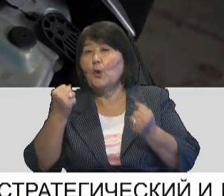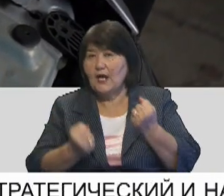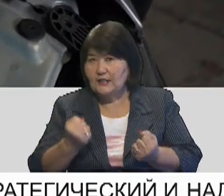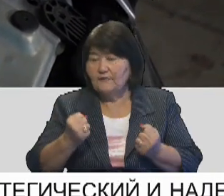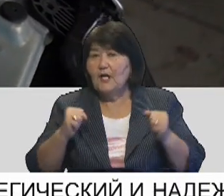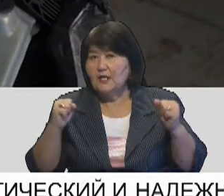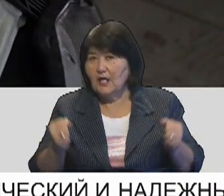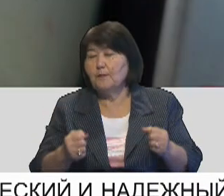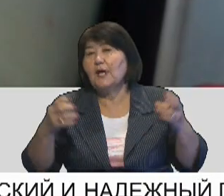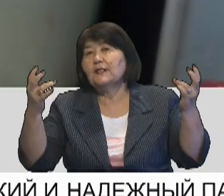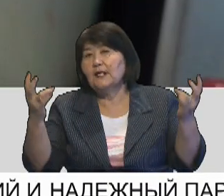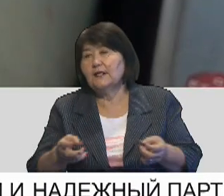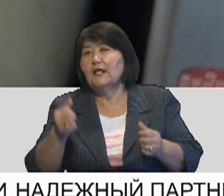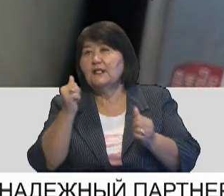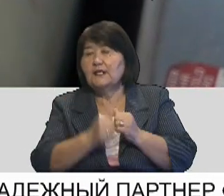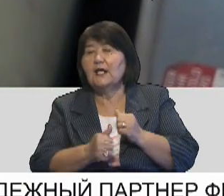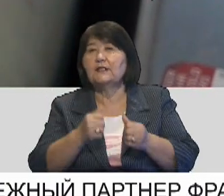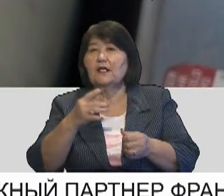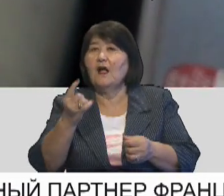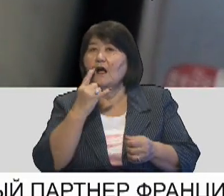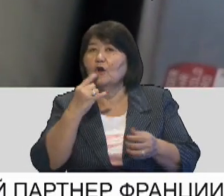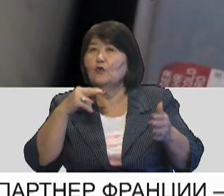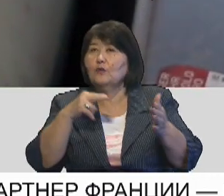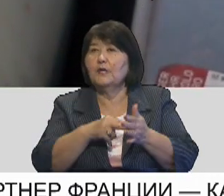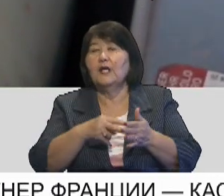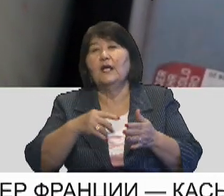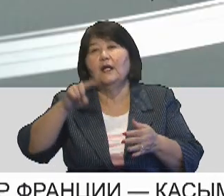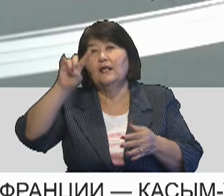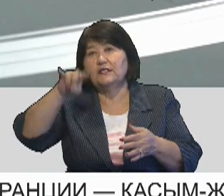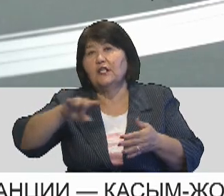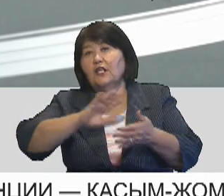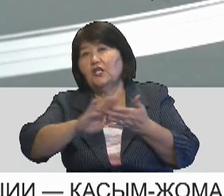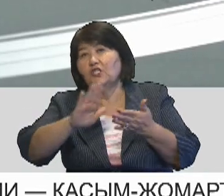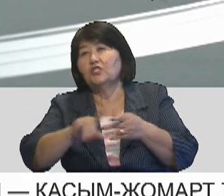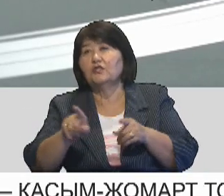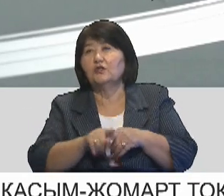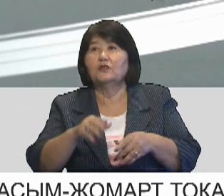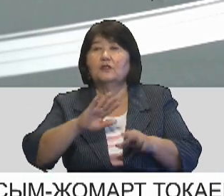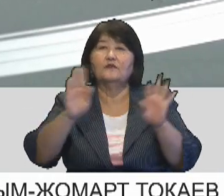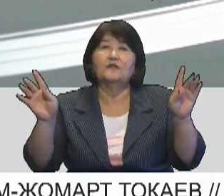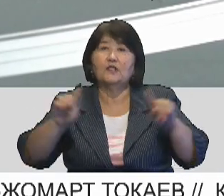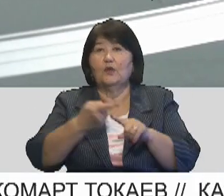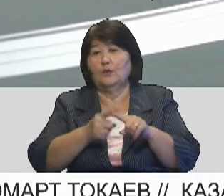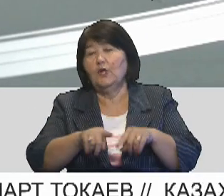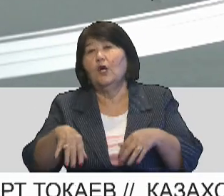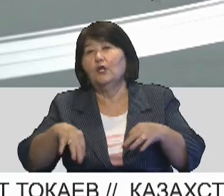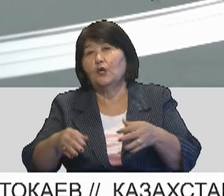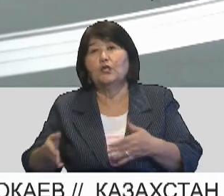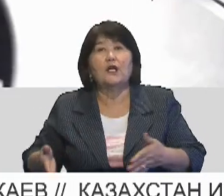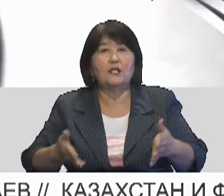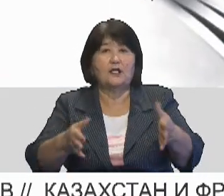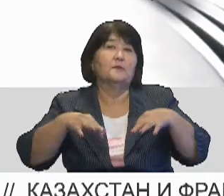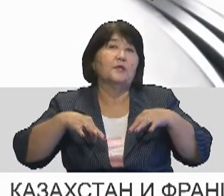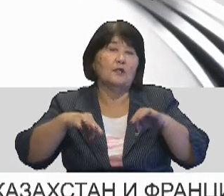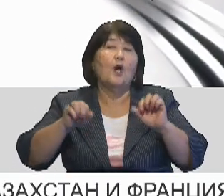на морозе, необходимо часто заряжать аккумулятор. Стеклоочиститель также выполняет очень важную функцию в дорожно-транспортном